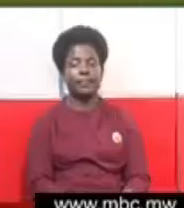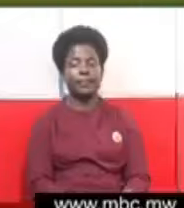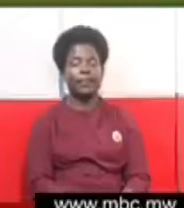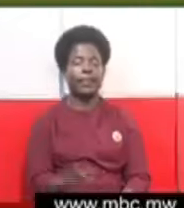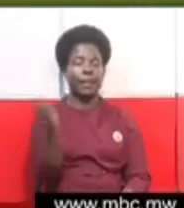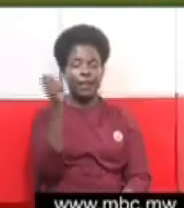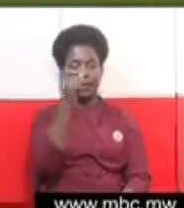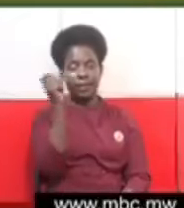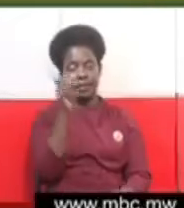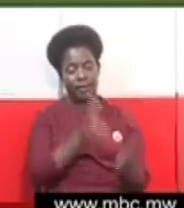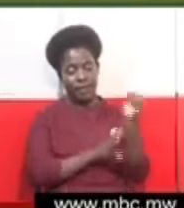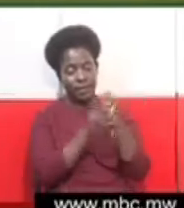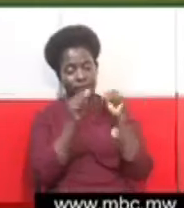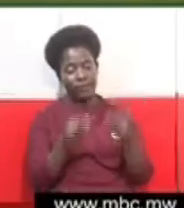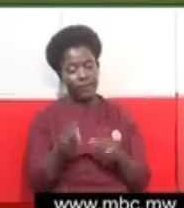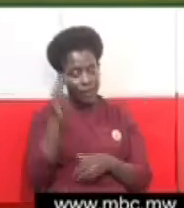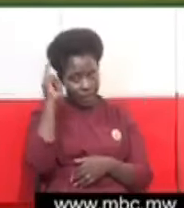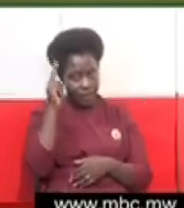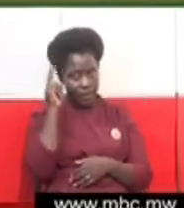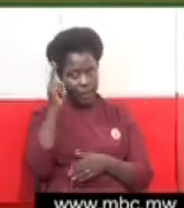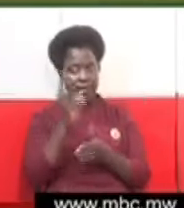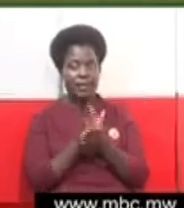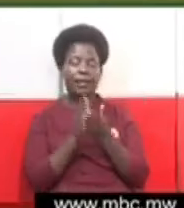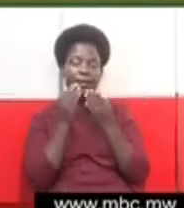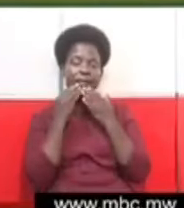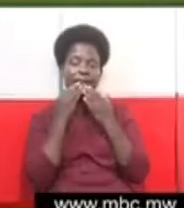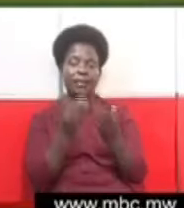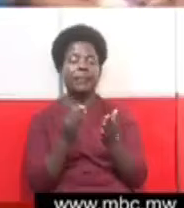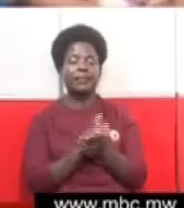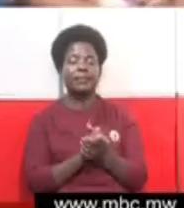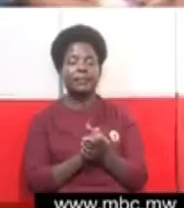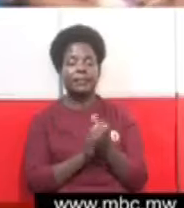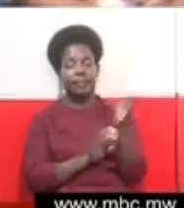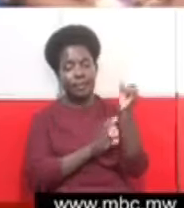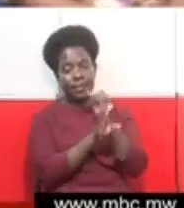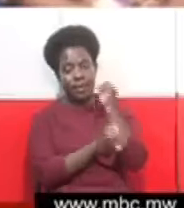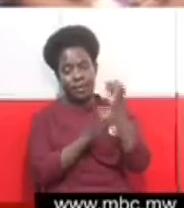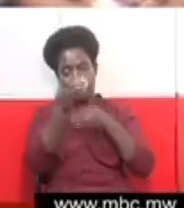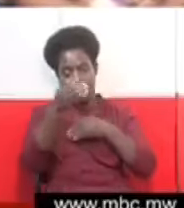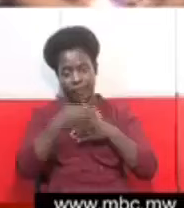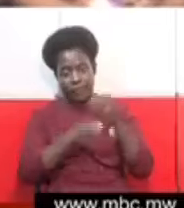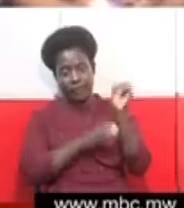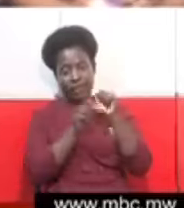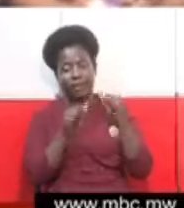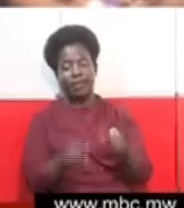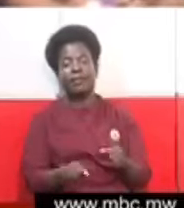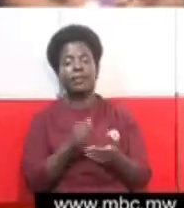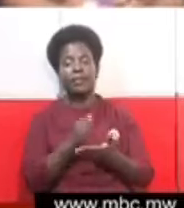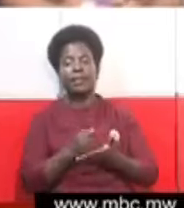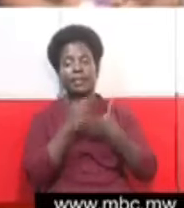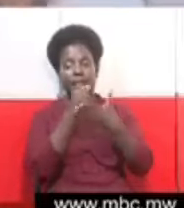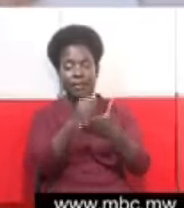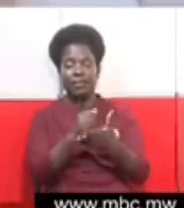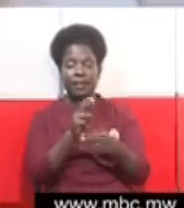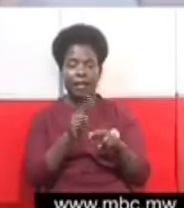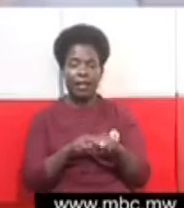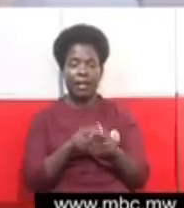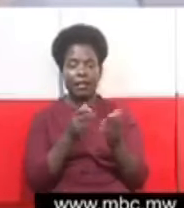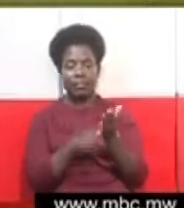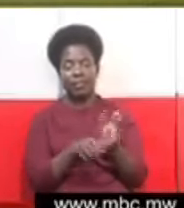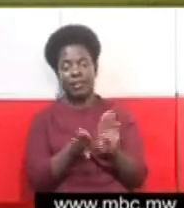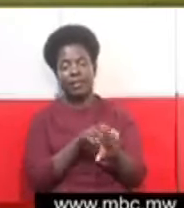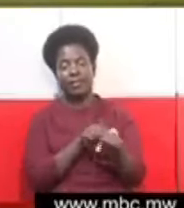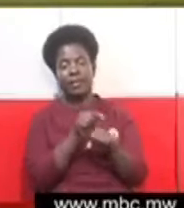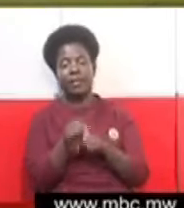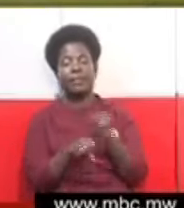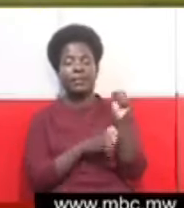President wa dziko lino Dr. Lazarus Chakwela wayamikira maiko oyandikana ndi dziko lino pa thandizo lomwe akhala akupereka pa nthawi yomwe